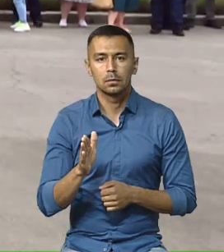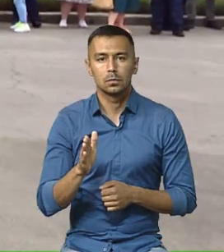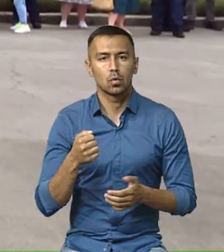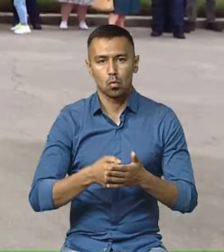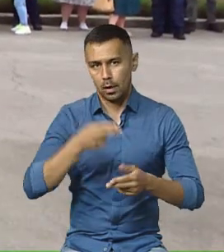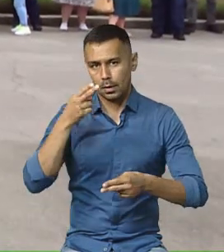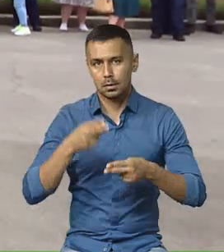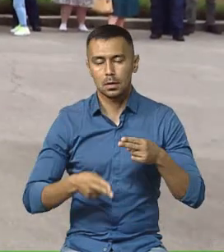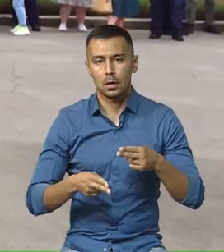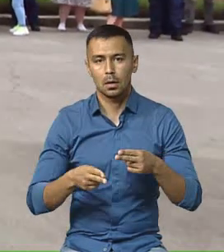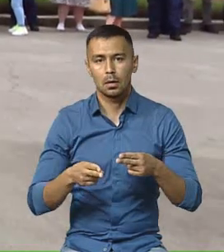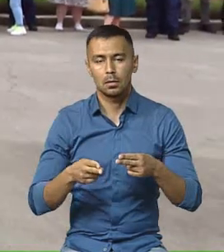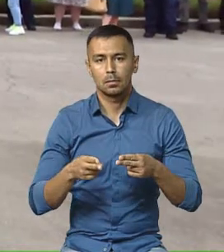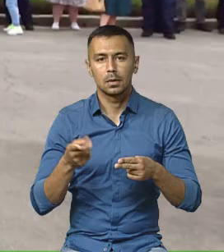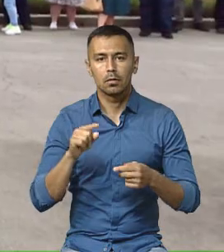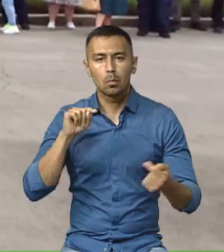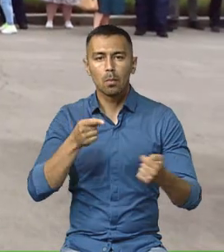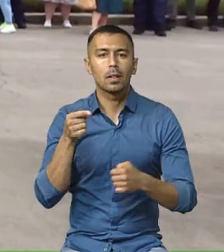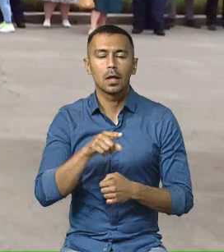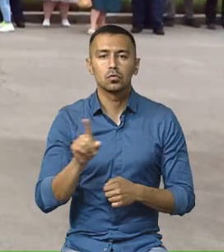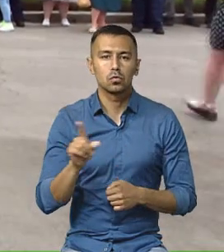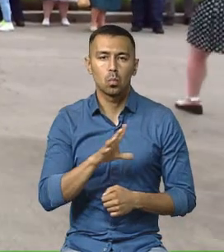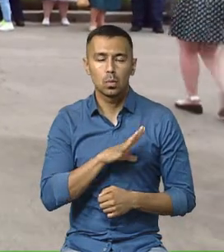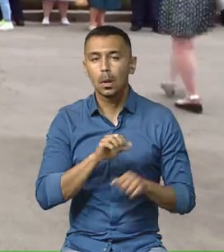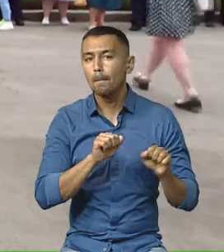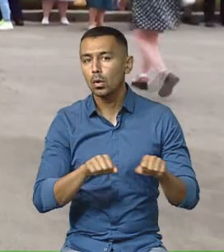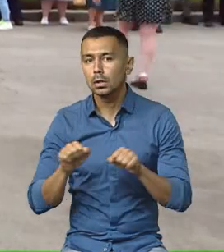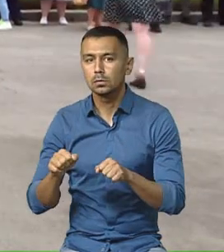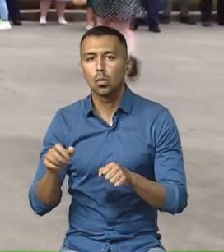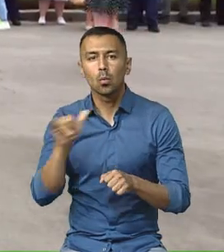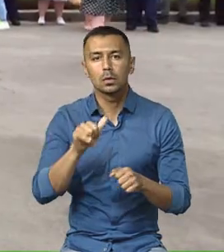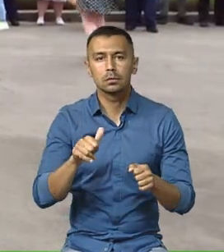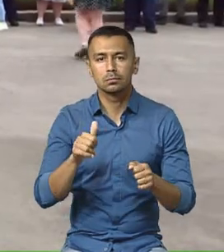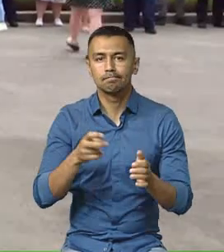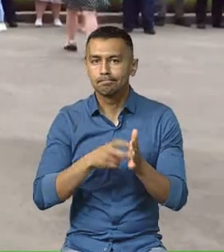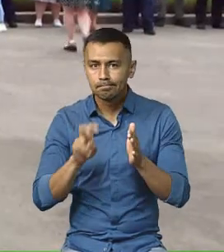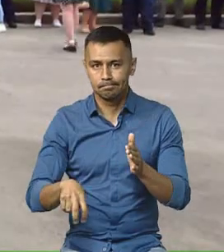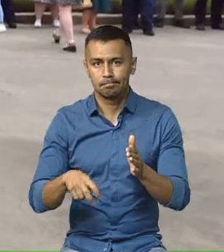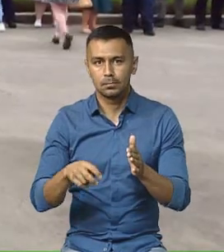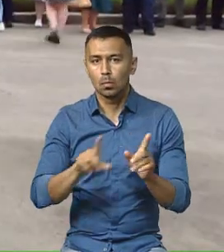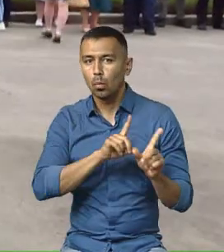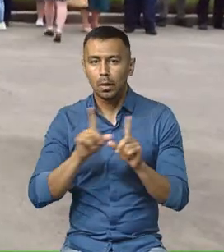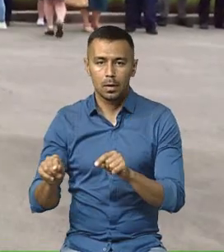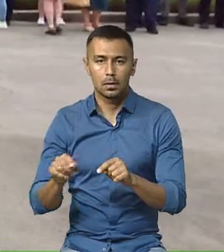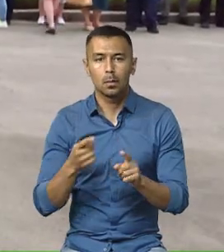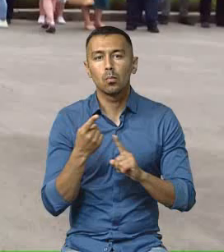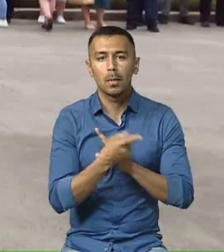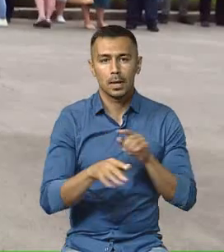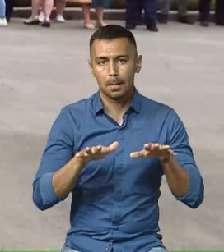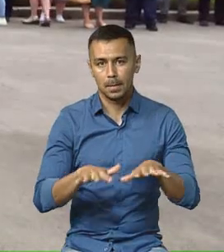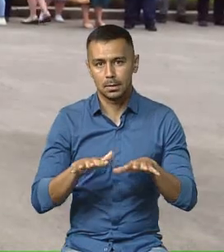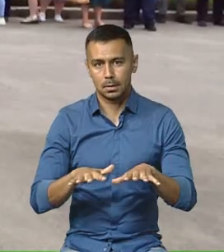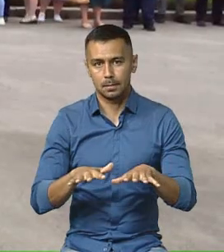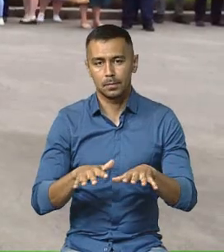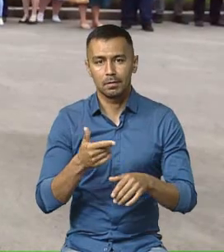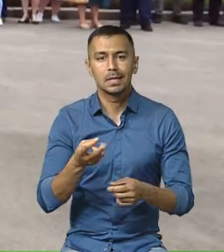кінця. І навіть попри те, що були можливості десь поїхати, вже відійти, поміняти місце,